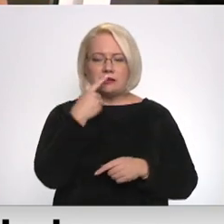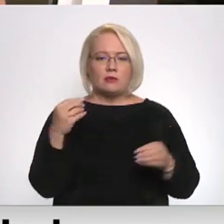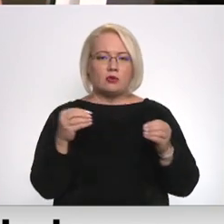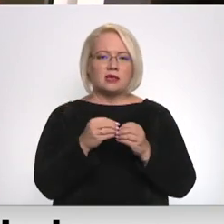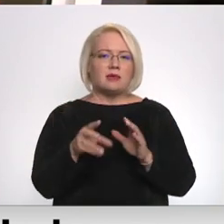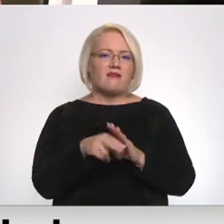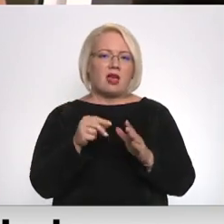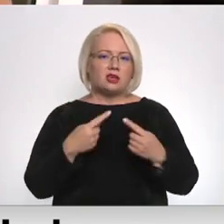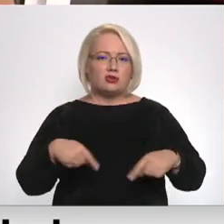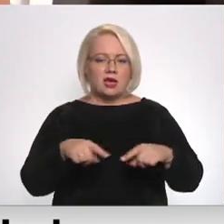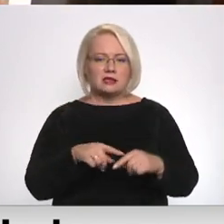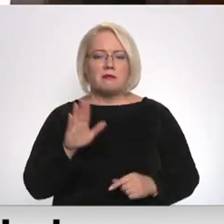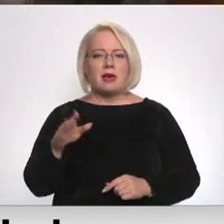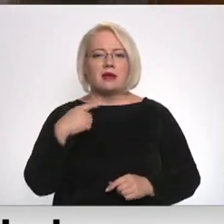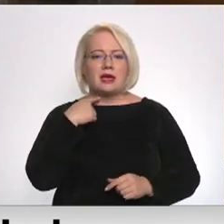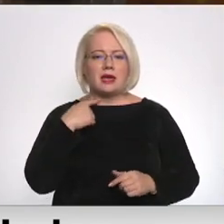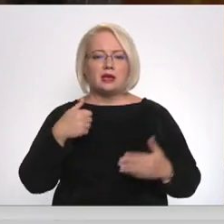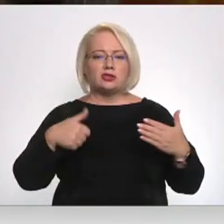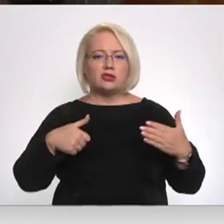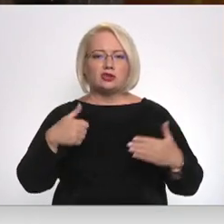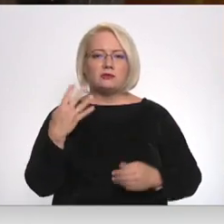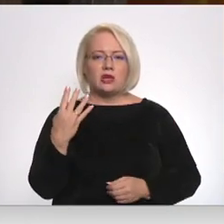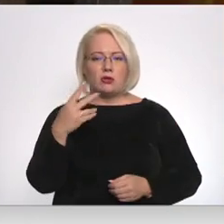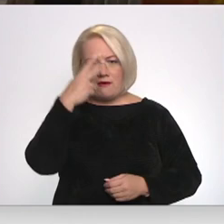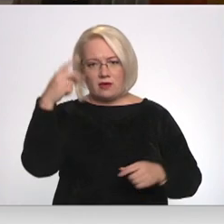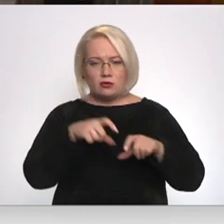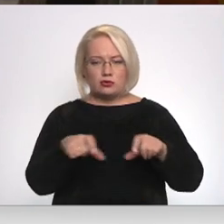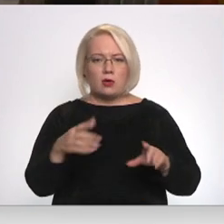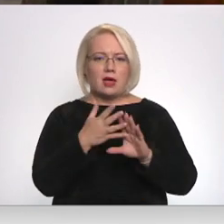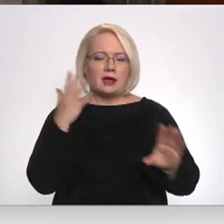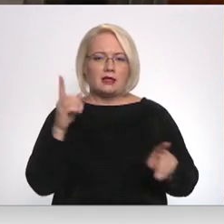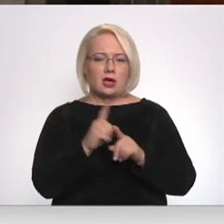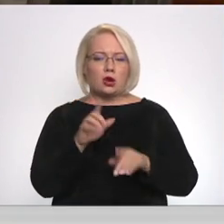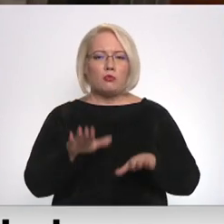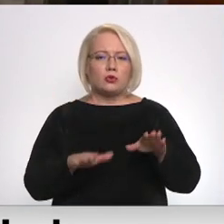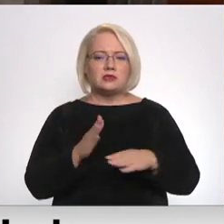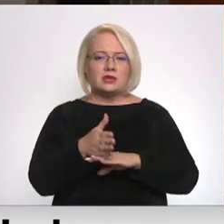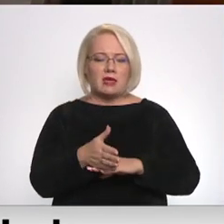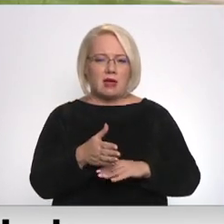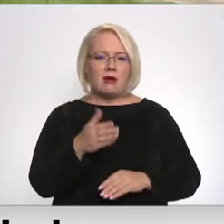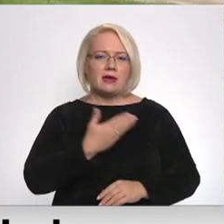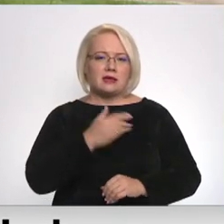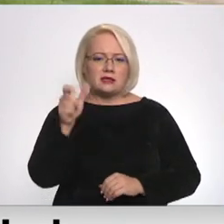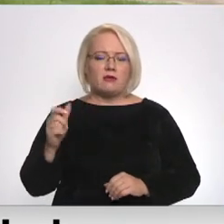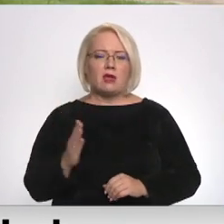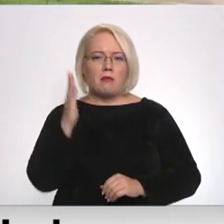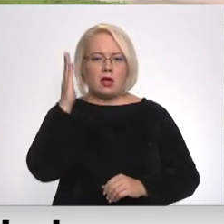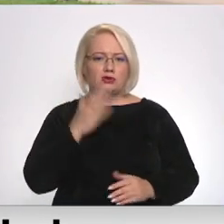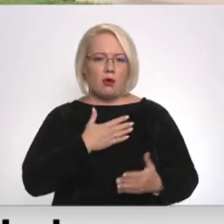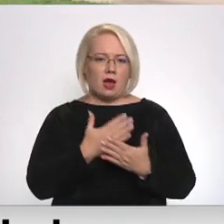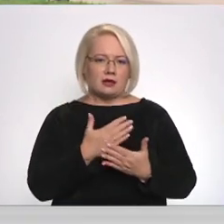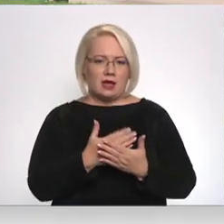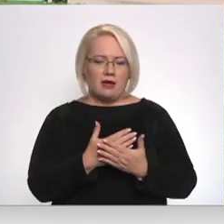Vēlēšana iecirknis, arī pie Rīgas 64. Vidusskolas rinda ir. Arī Purciemā vēlētāji balso aktīvi. Tā ir